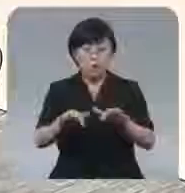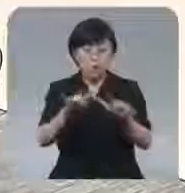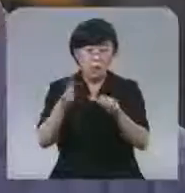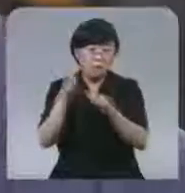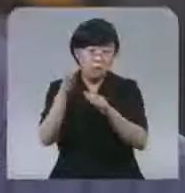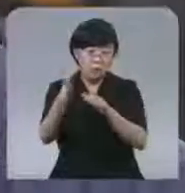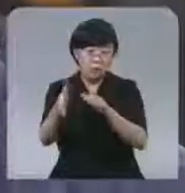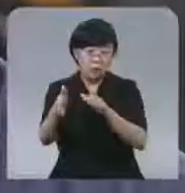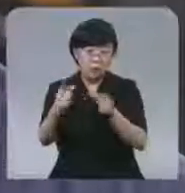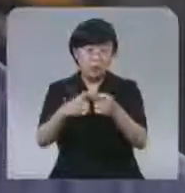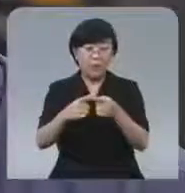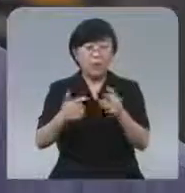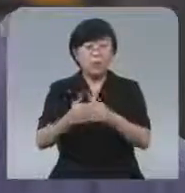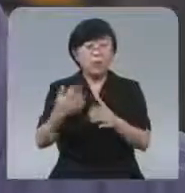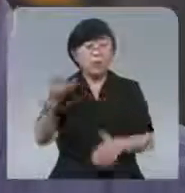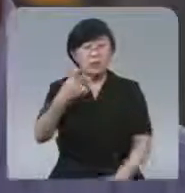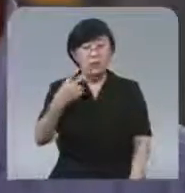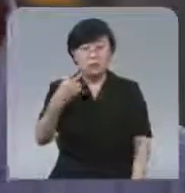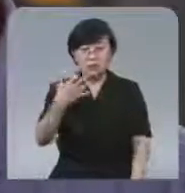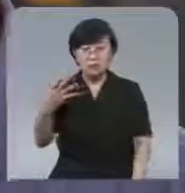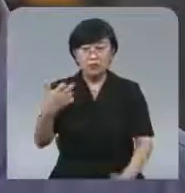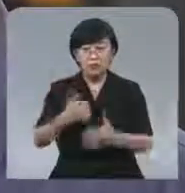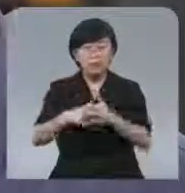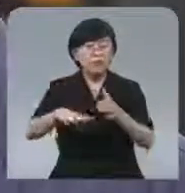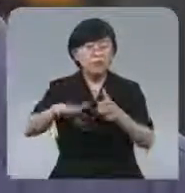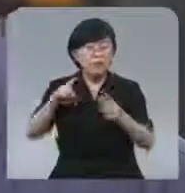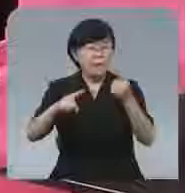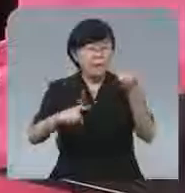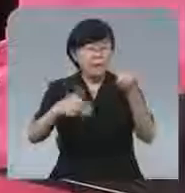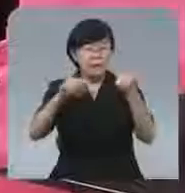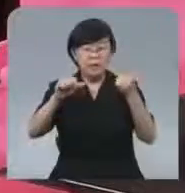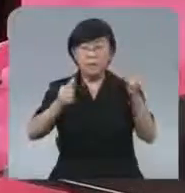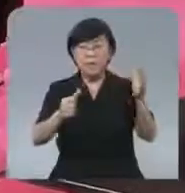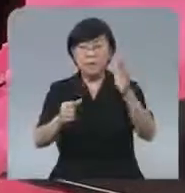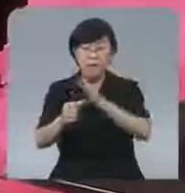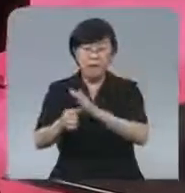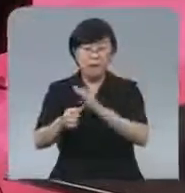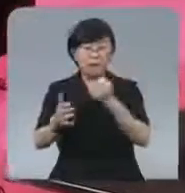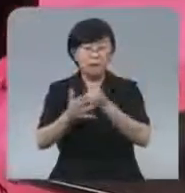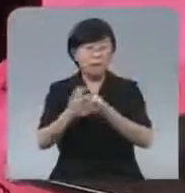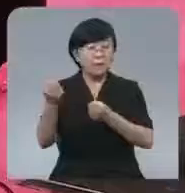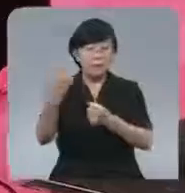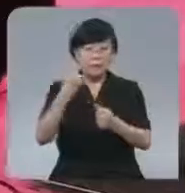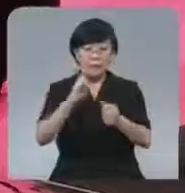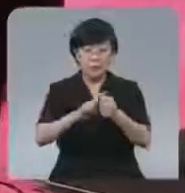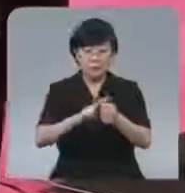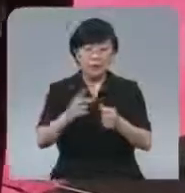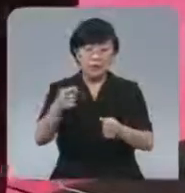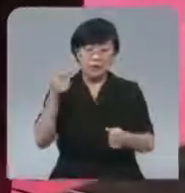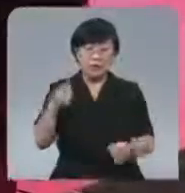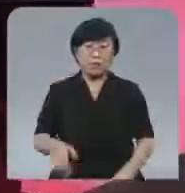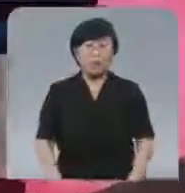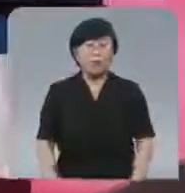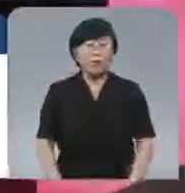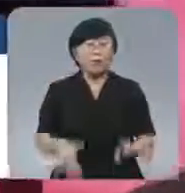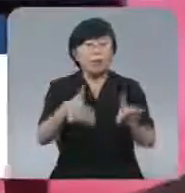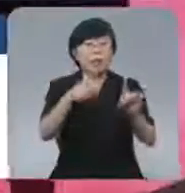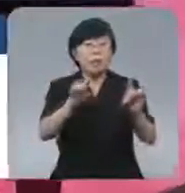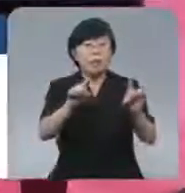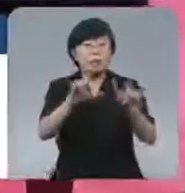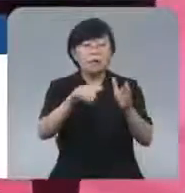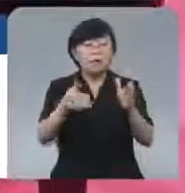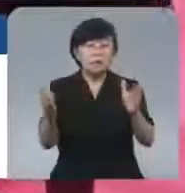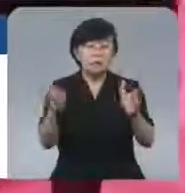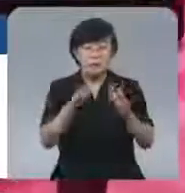хён на втором месте 27 летний ким духе он 3 место финале конкурса занял лукас